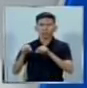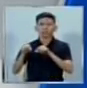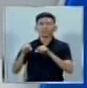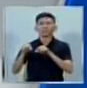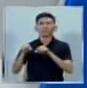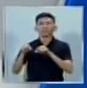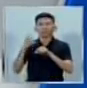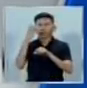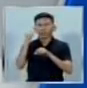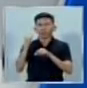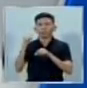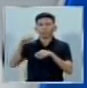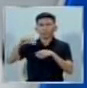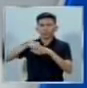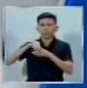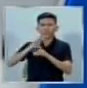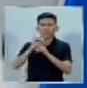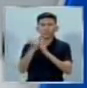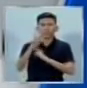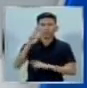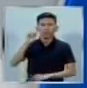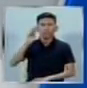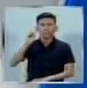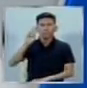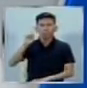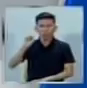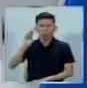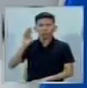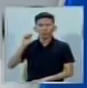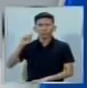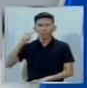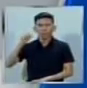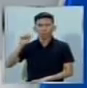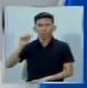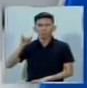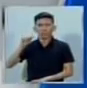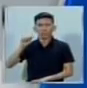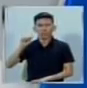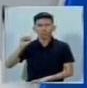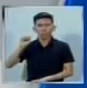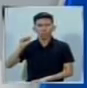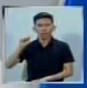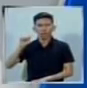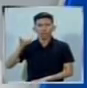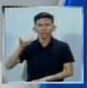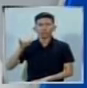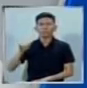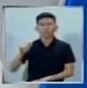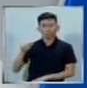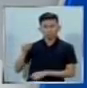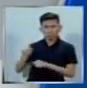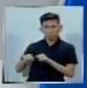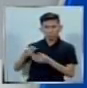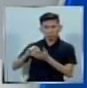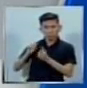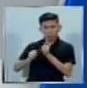Barangay Ramon Magsaysay, yung inaantabayanan dito ng City Board of Canvassers, Vicky. So hindi pa magpo-proclaim ng iba pang binanggit mo?